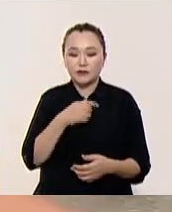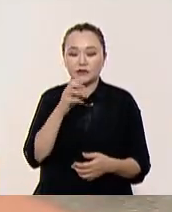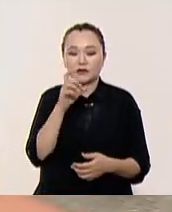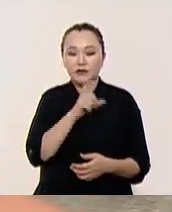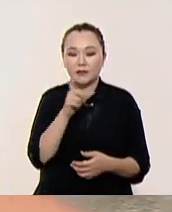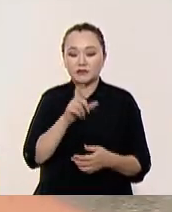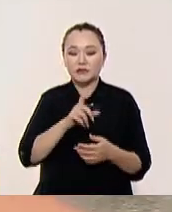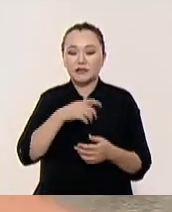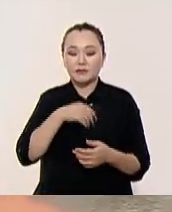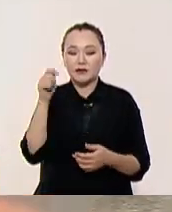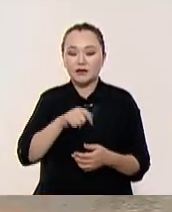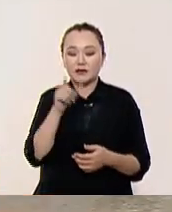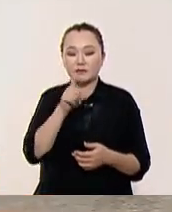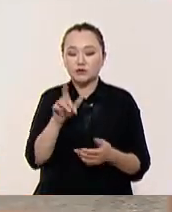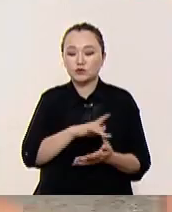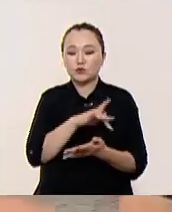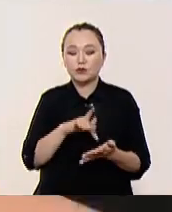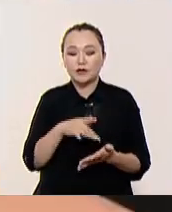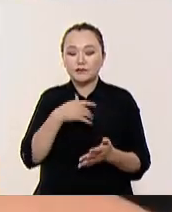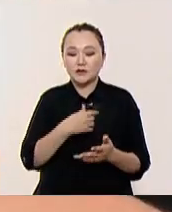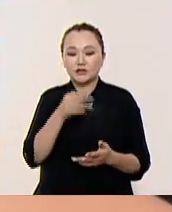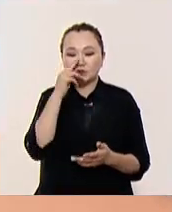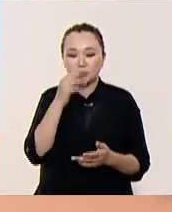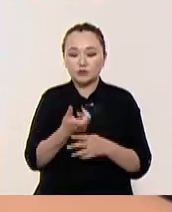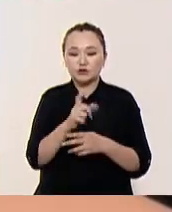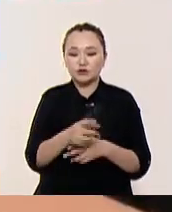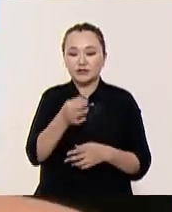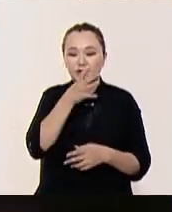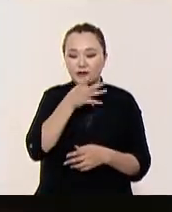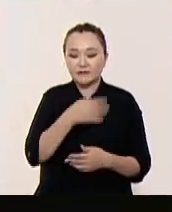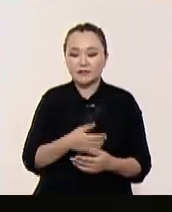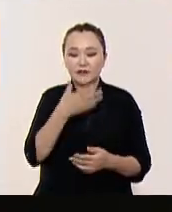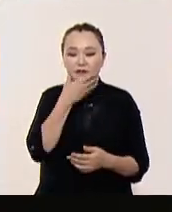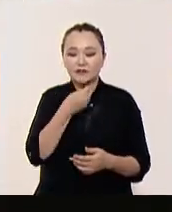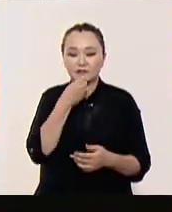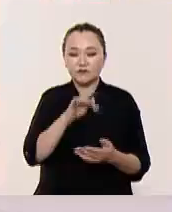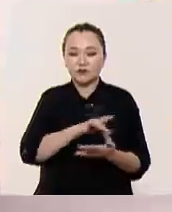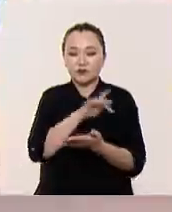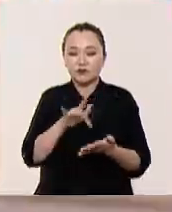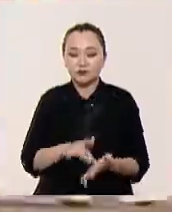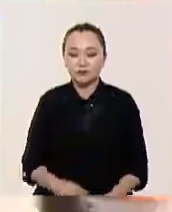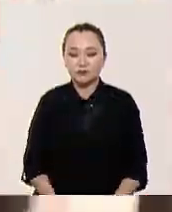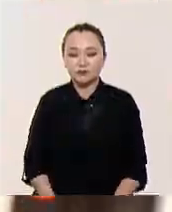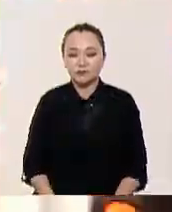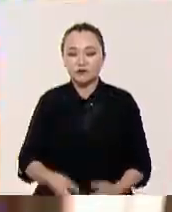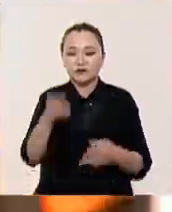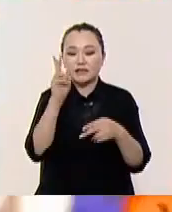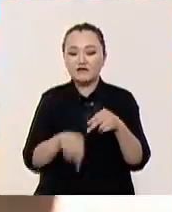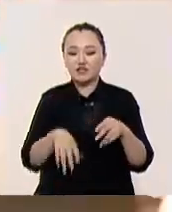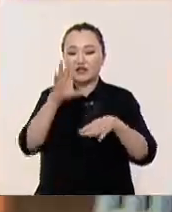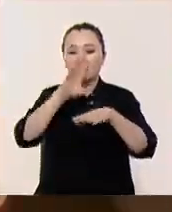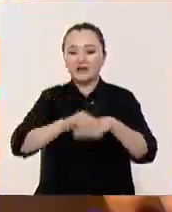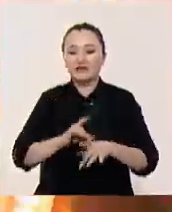я приехала из экибастуза мне шымкент очень нравится красивый город завершился вечер